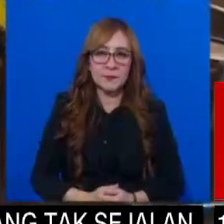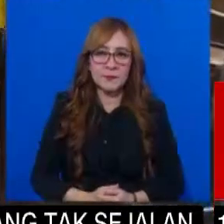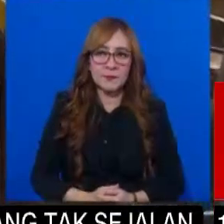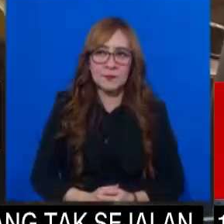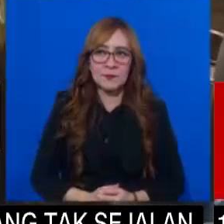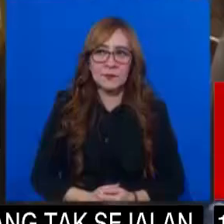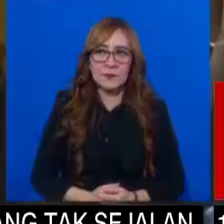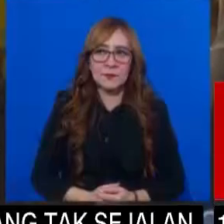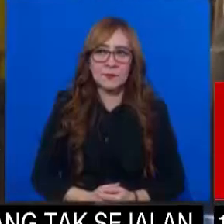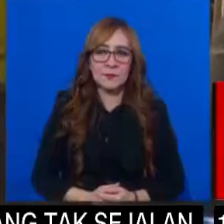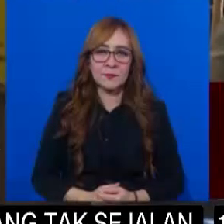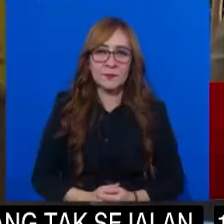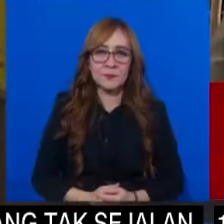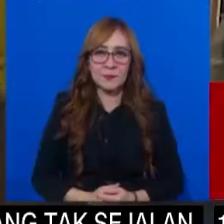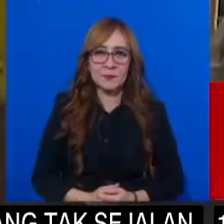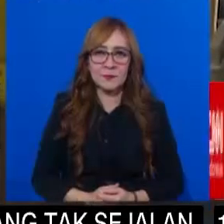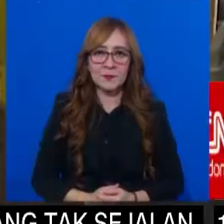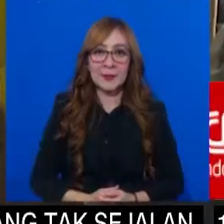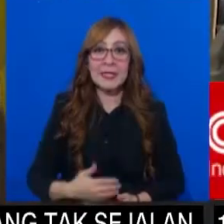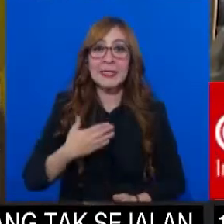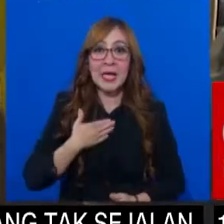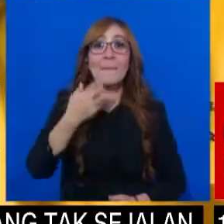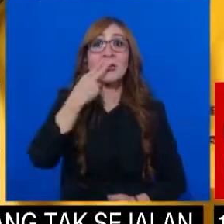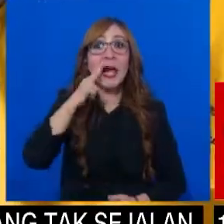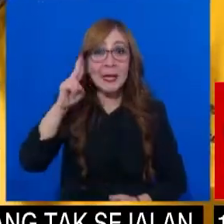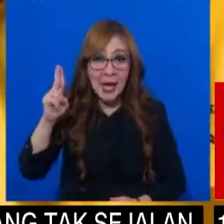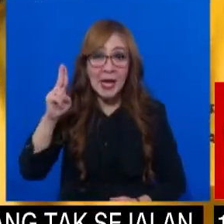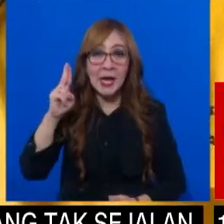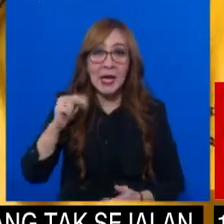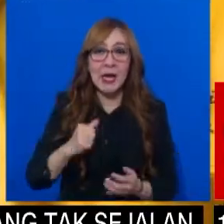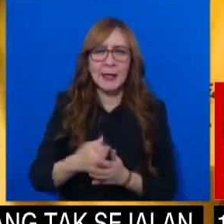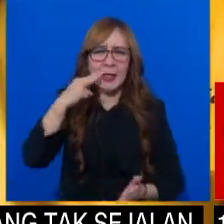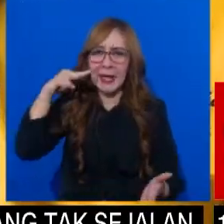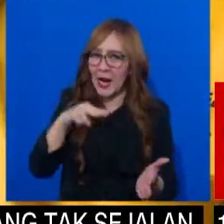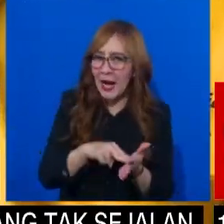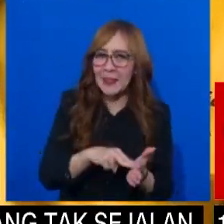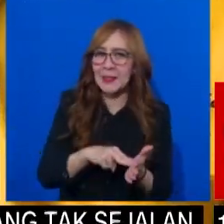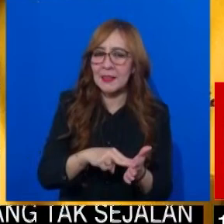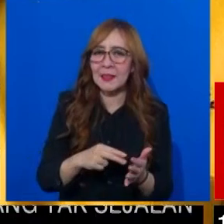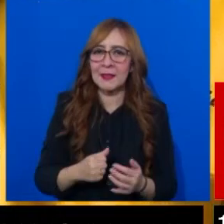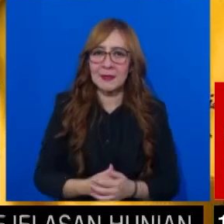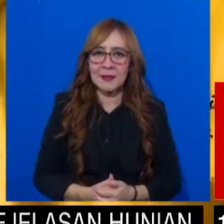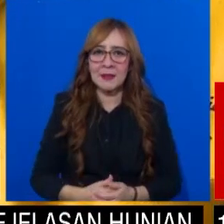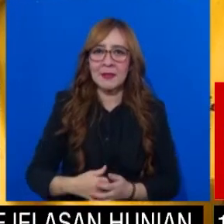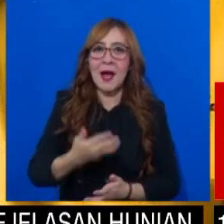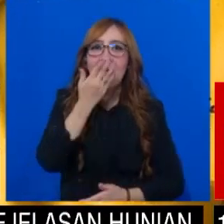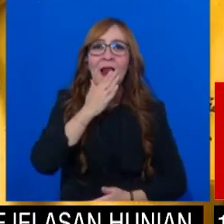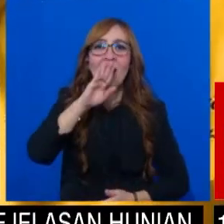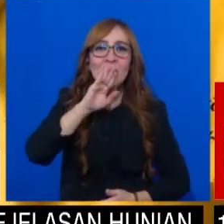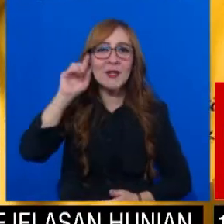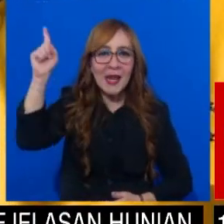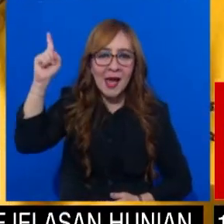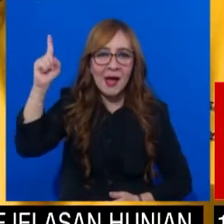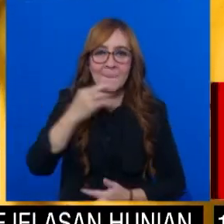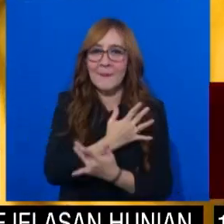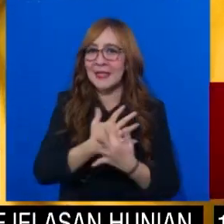Jadi, ya saya optimis aja, udahlah, nekat dah, beraniin. Ya alhamdulillah sih, didorong dengan warga masyarakat